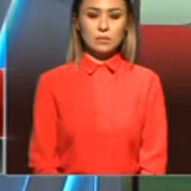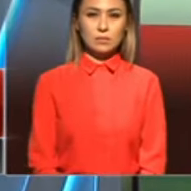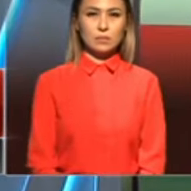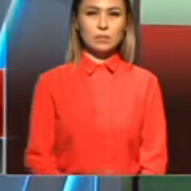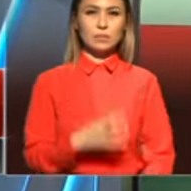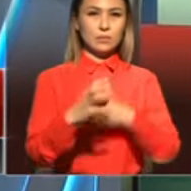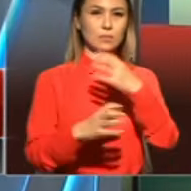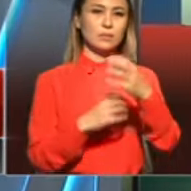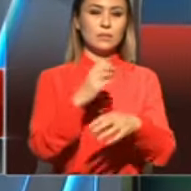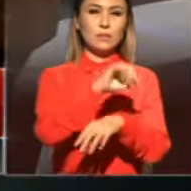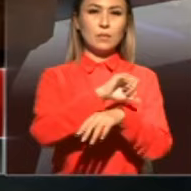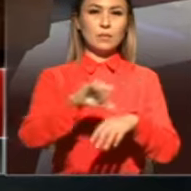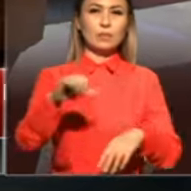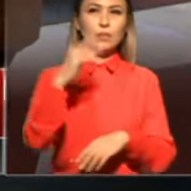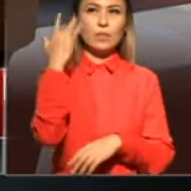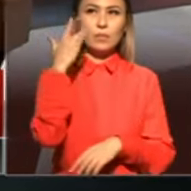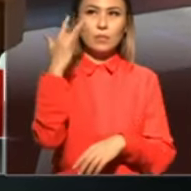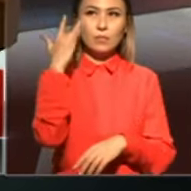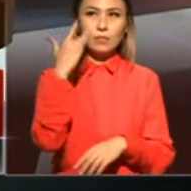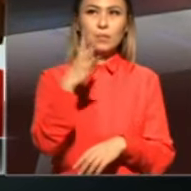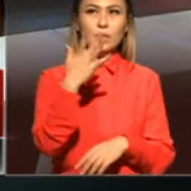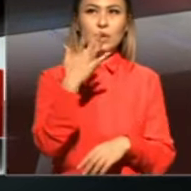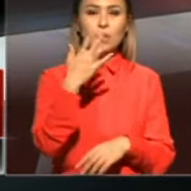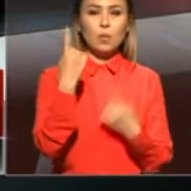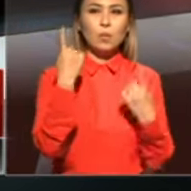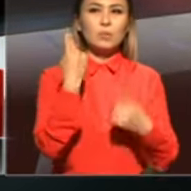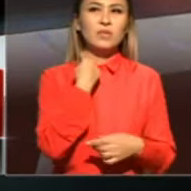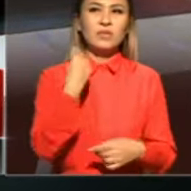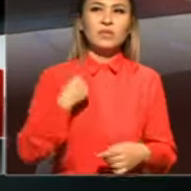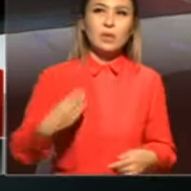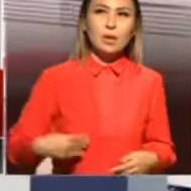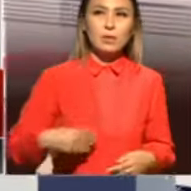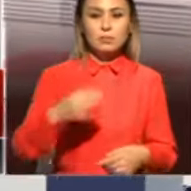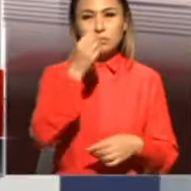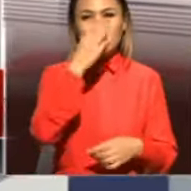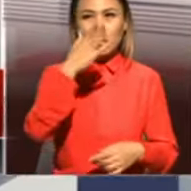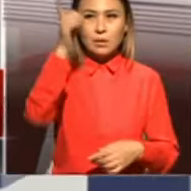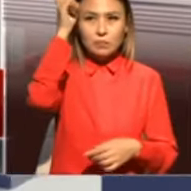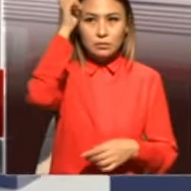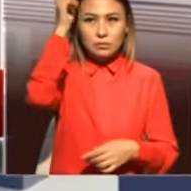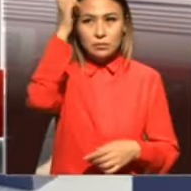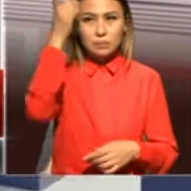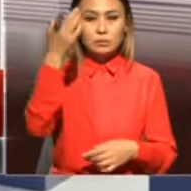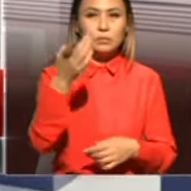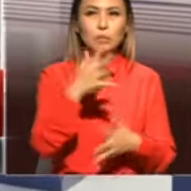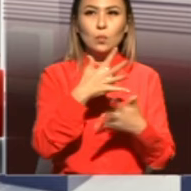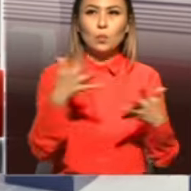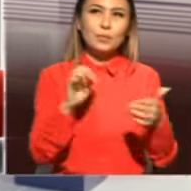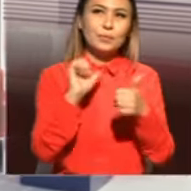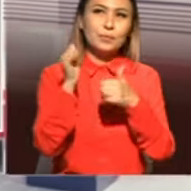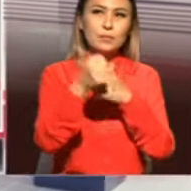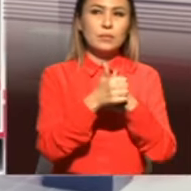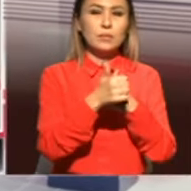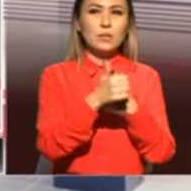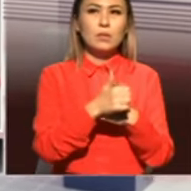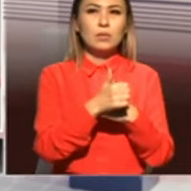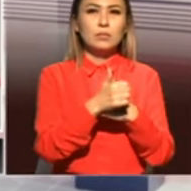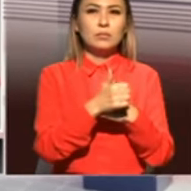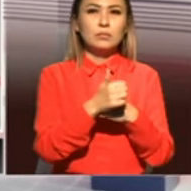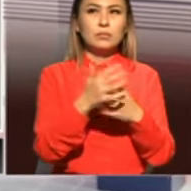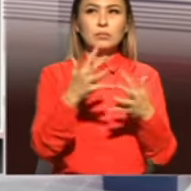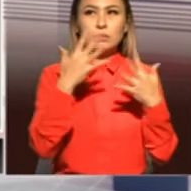Әлем елдерінің сыртқы қарыздары ақш, Ұлыбритания, Франция, Германия, Жапония мысалға 4 триллион доллар, ең көп көш бастап тұрғанда алпауыт мемлекеттер,